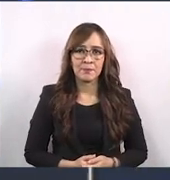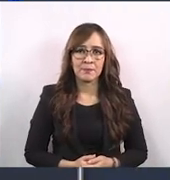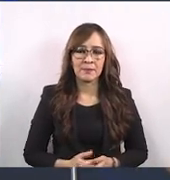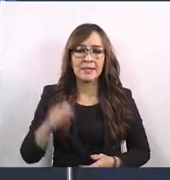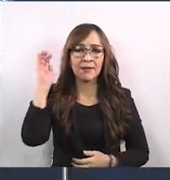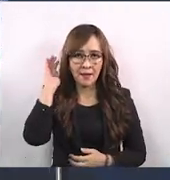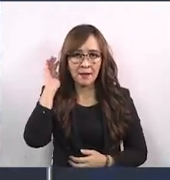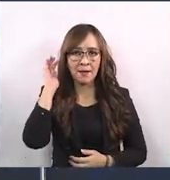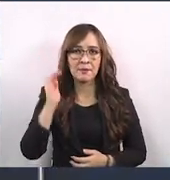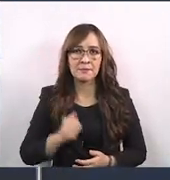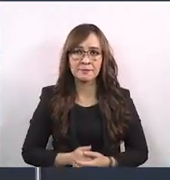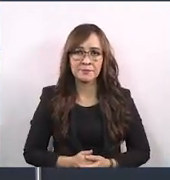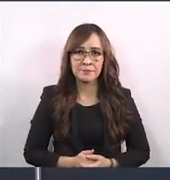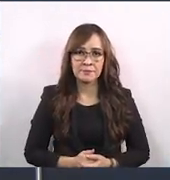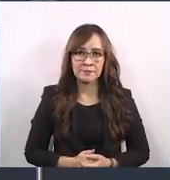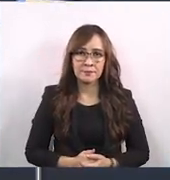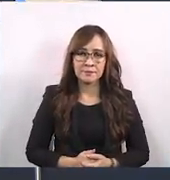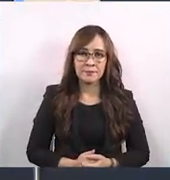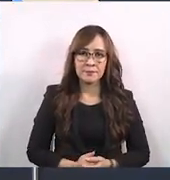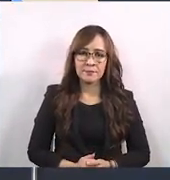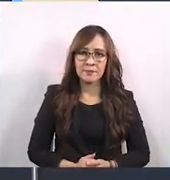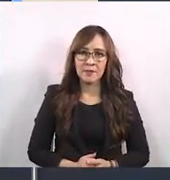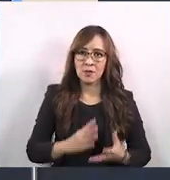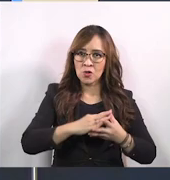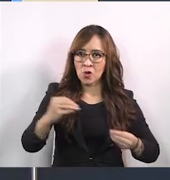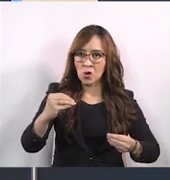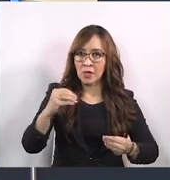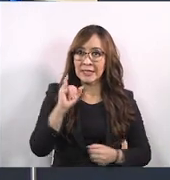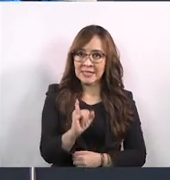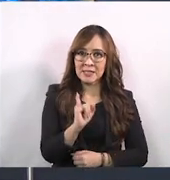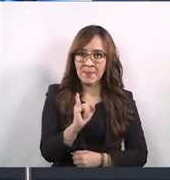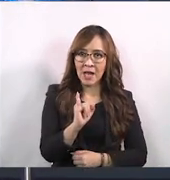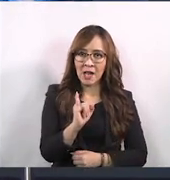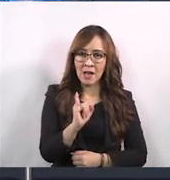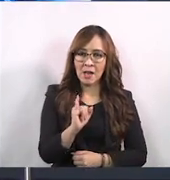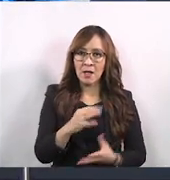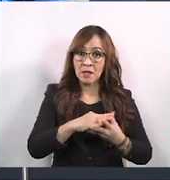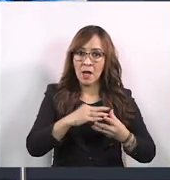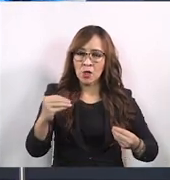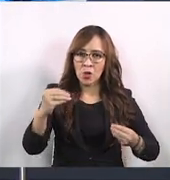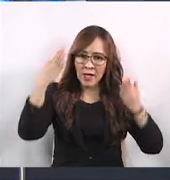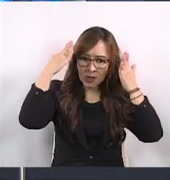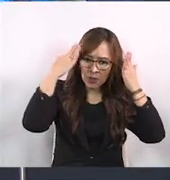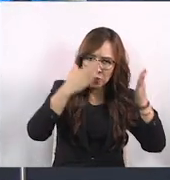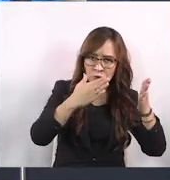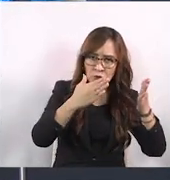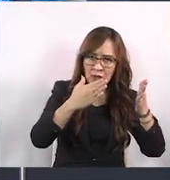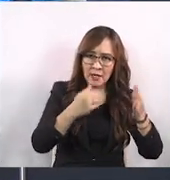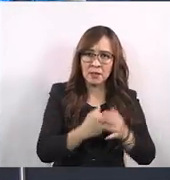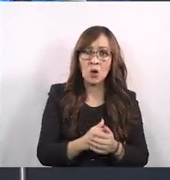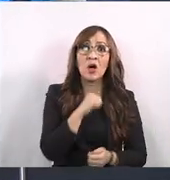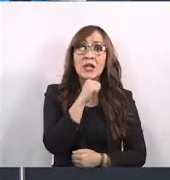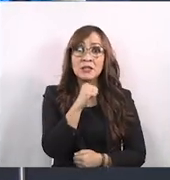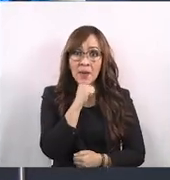Hai dengar baik Kwarcab Rois sebel The Rock yang dikhususkan oleh